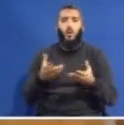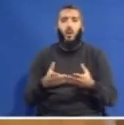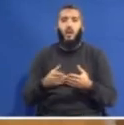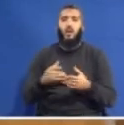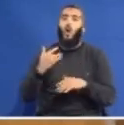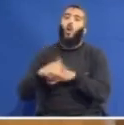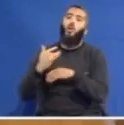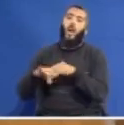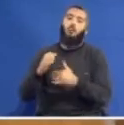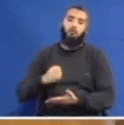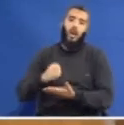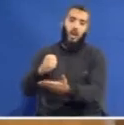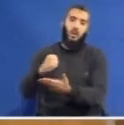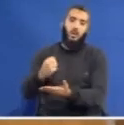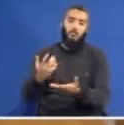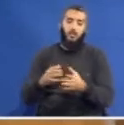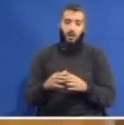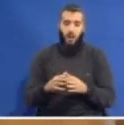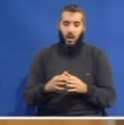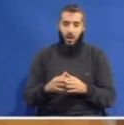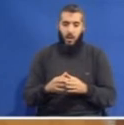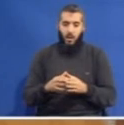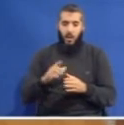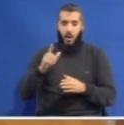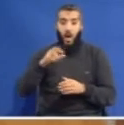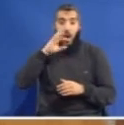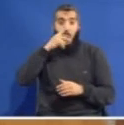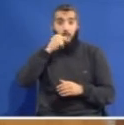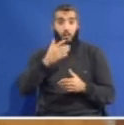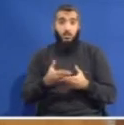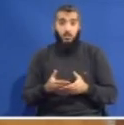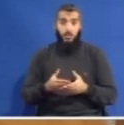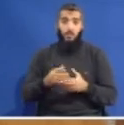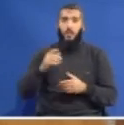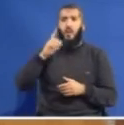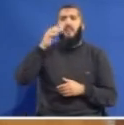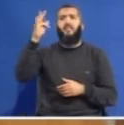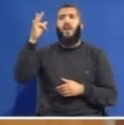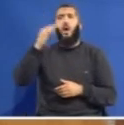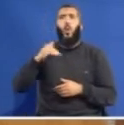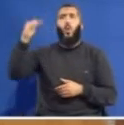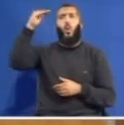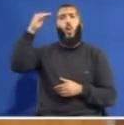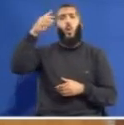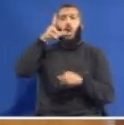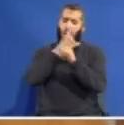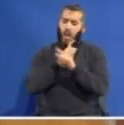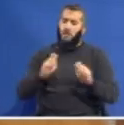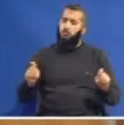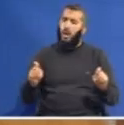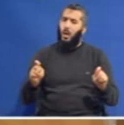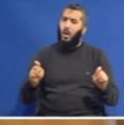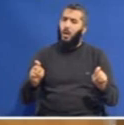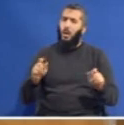في قسمة التركة. كاين العرف يقول لك أودي الأخ الكبير نحترموه وما